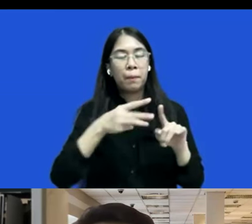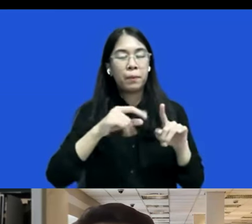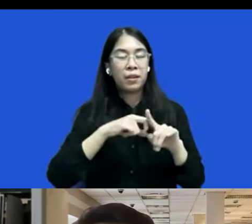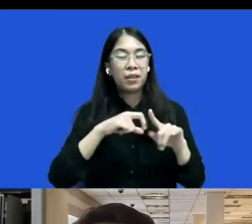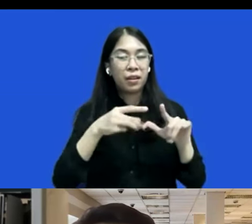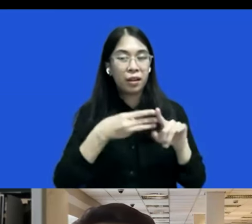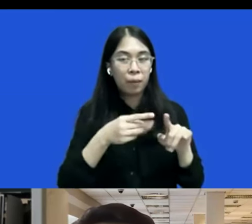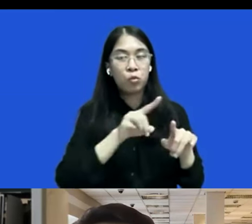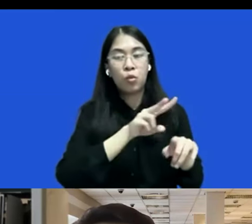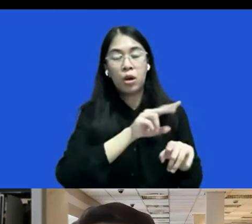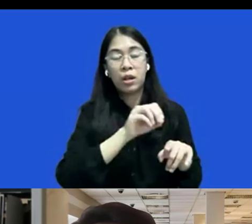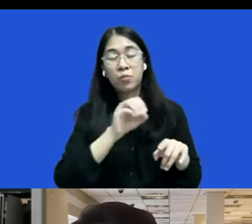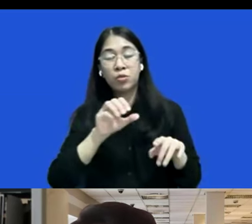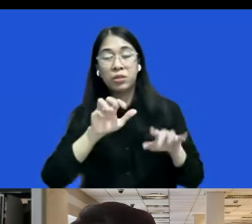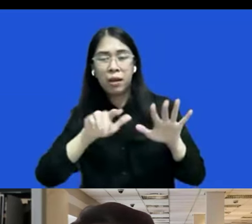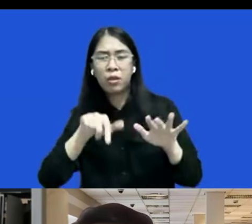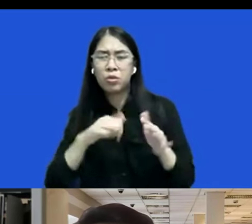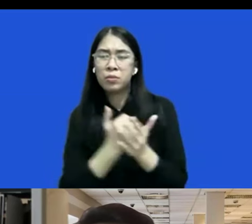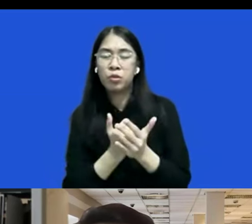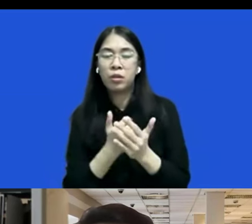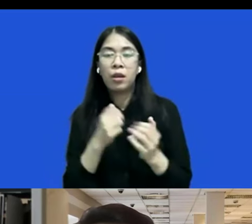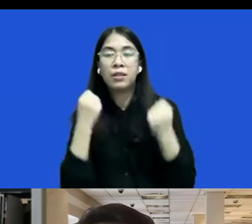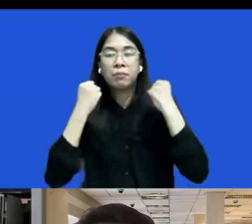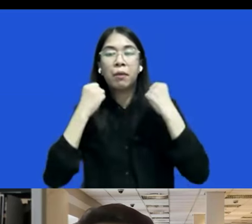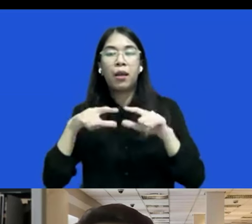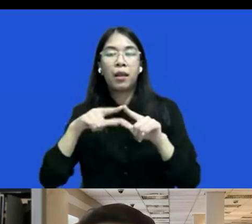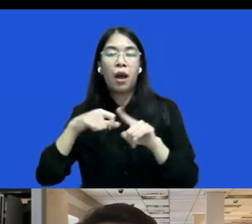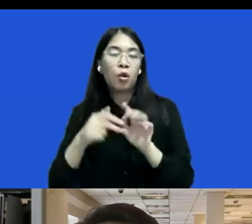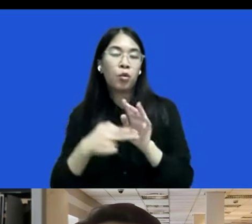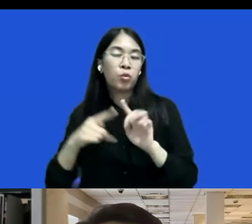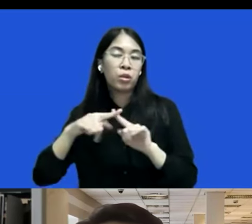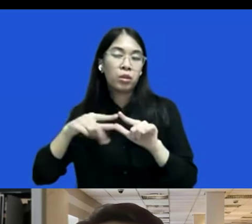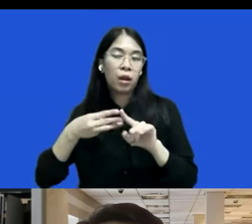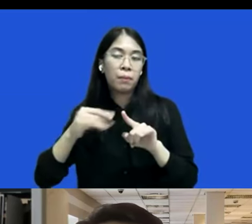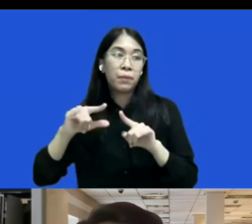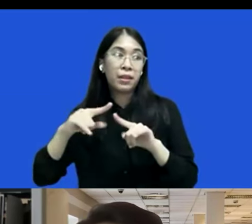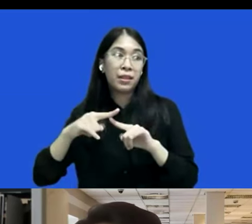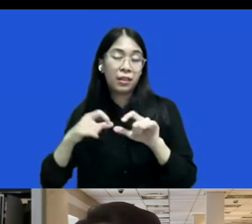akuntabilitas ya. Sehingga kemudian masyarakat bisa mengukur bahwa ya Polri itu sudah